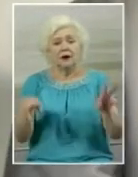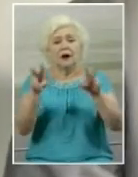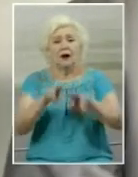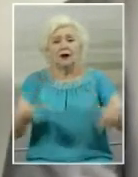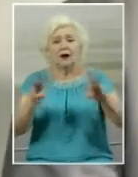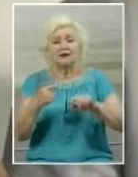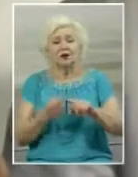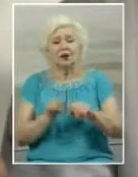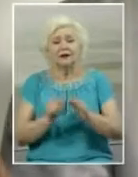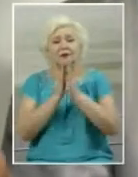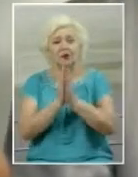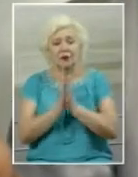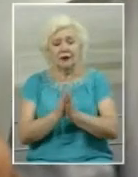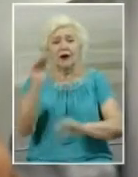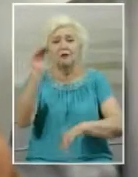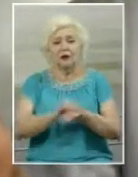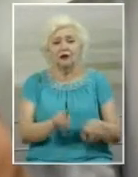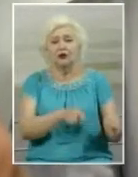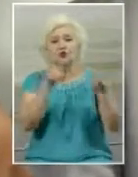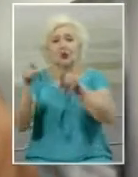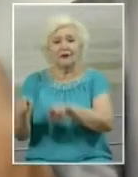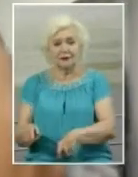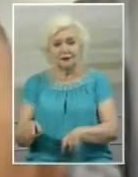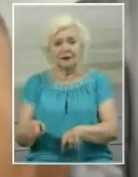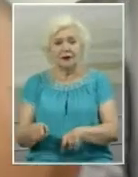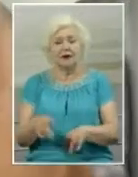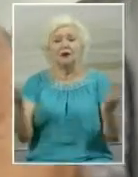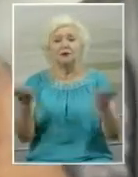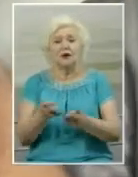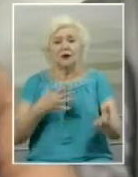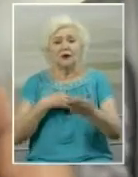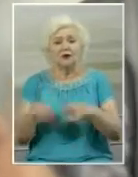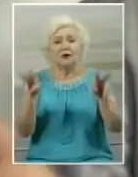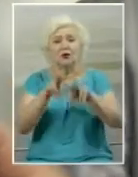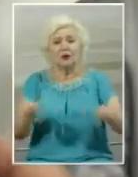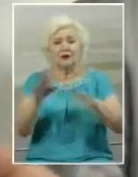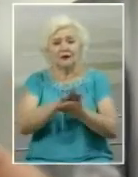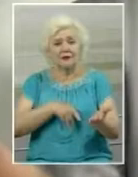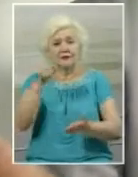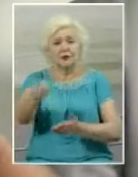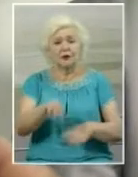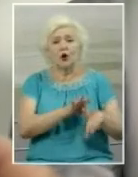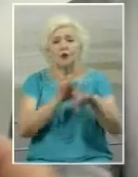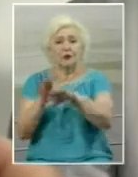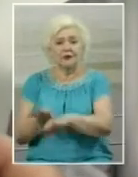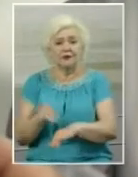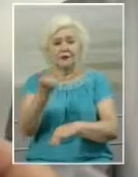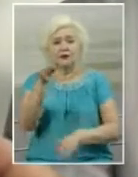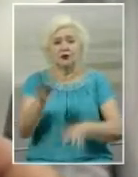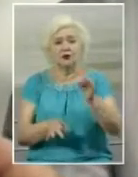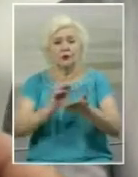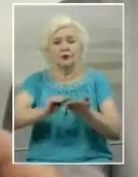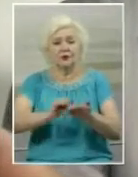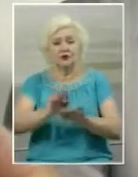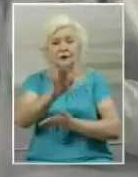розгляду даного клопотання, отже фактично відпала і необхідність у розгляді заяви про відвід. Тому ми відкликаємо також свою заяву про